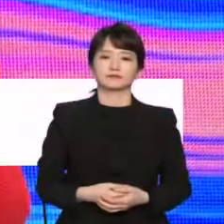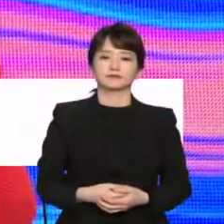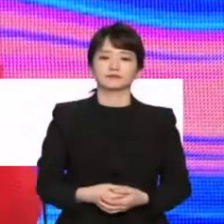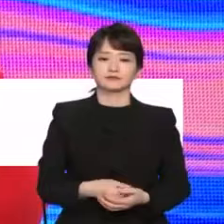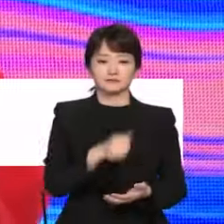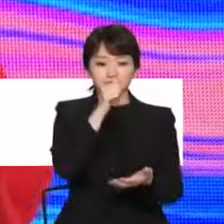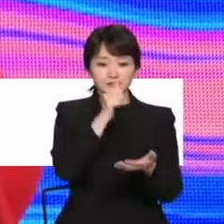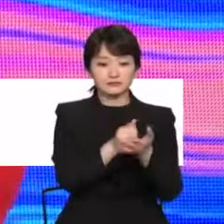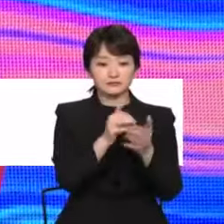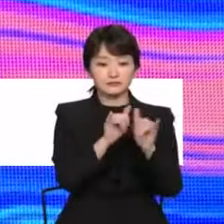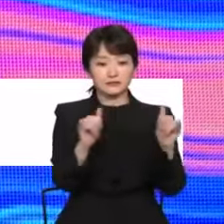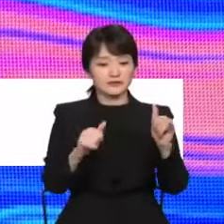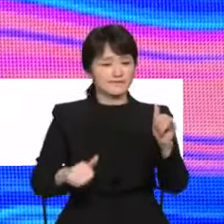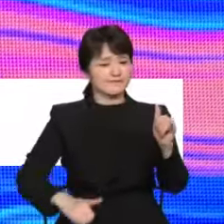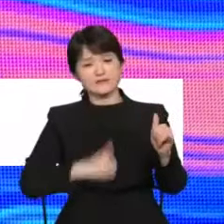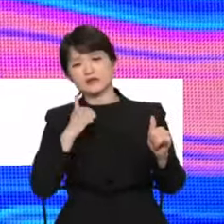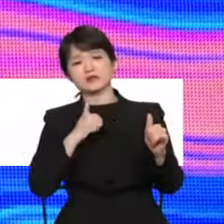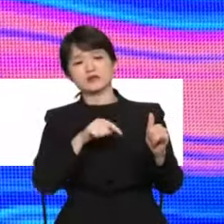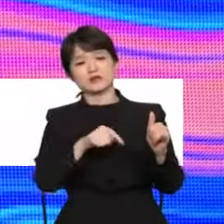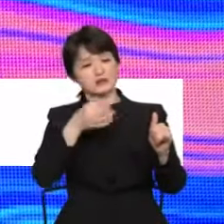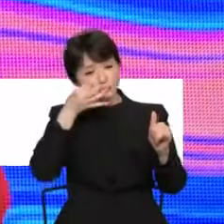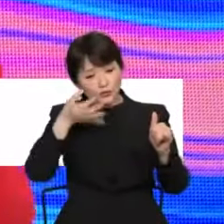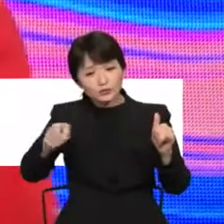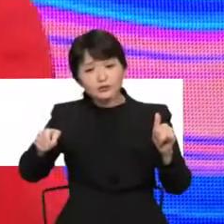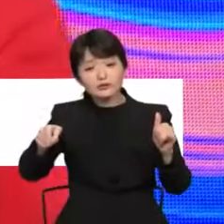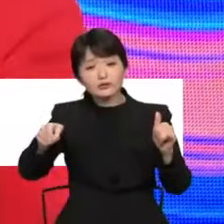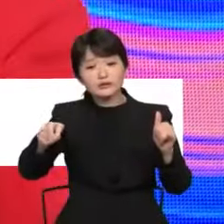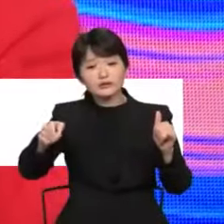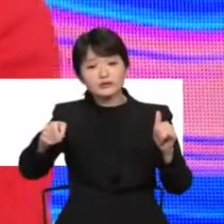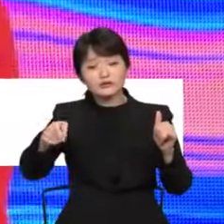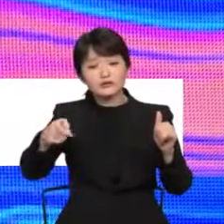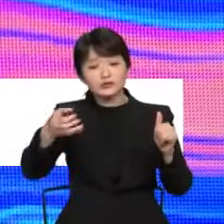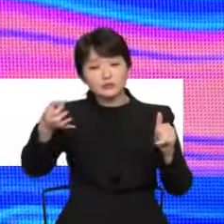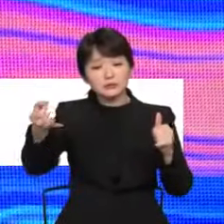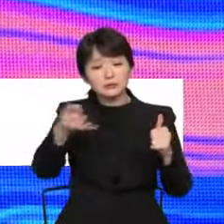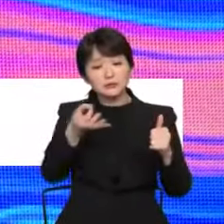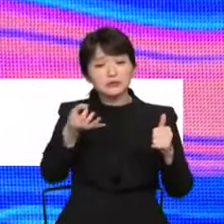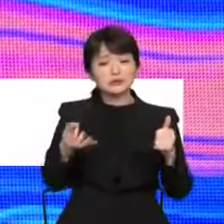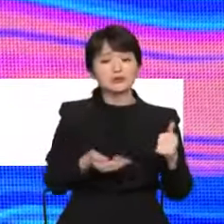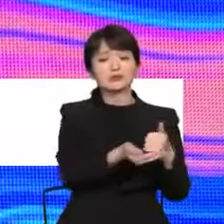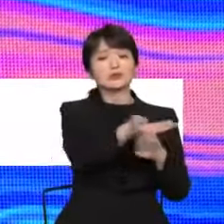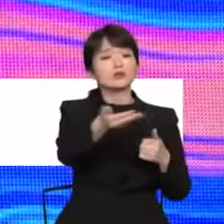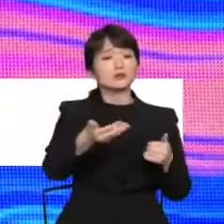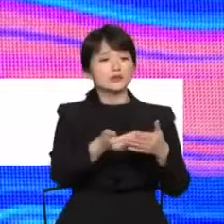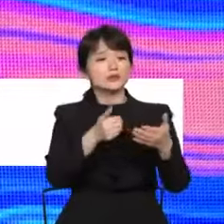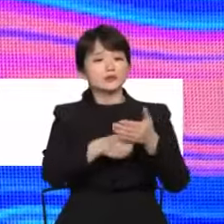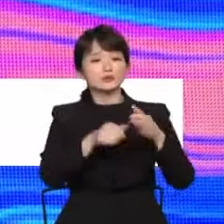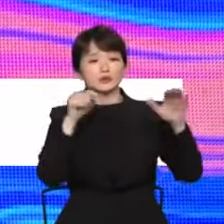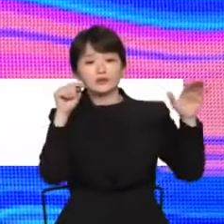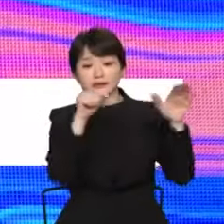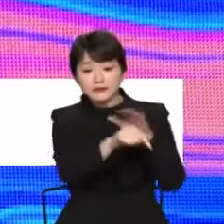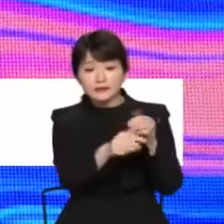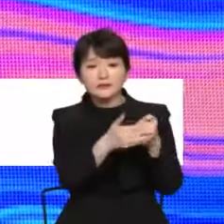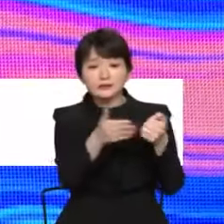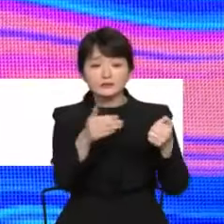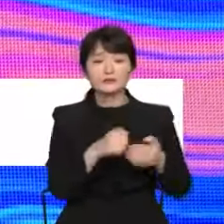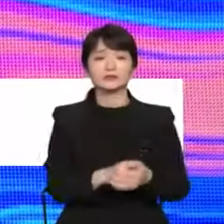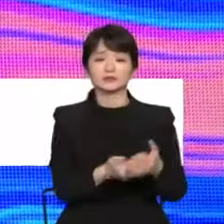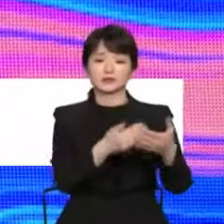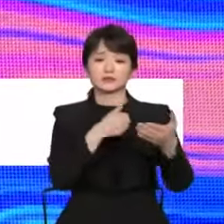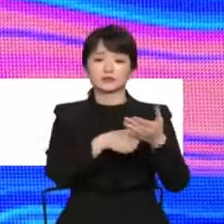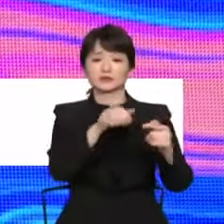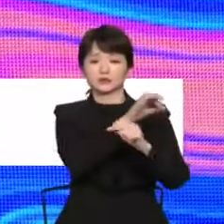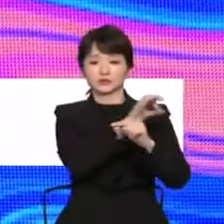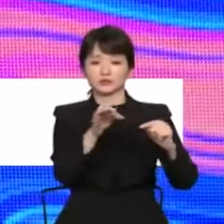범죄자들에 대해서 화가 나고 났다는 것을 보여주기 위해서 여러분들이 사전투표장에 나가셨기 때문에